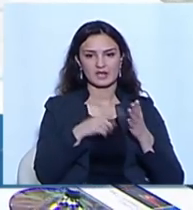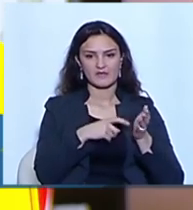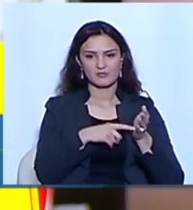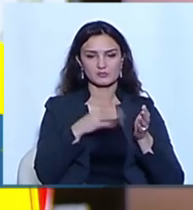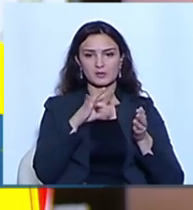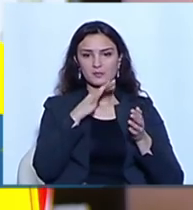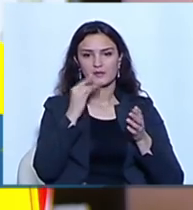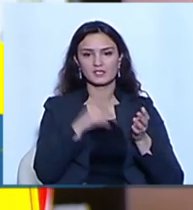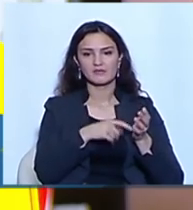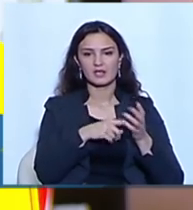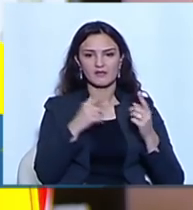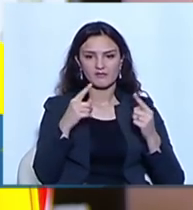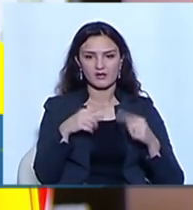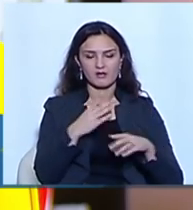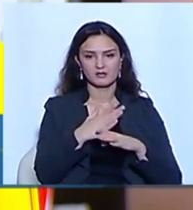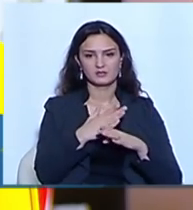ბევრი კვლევა